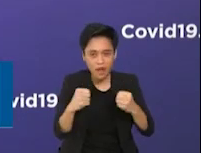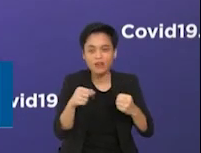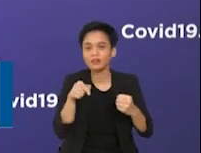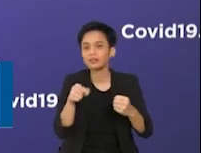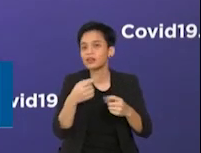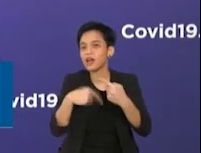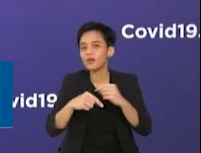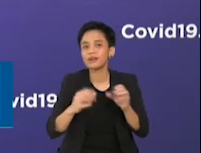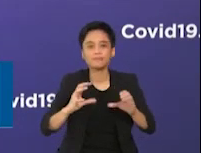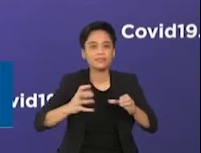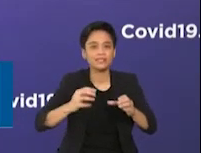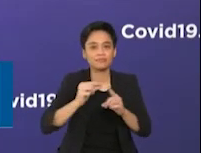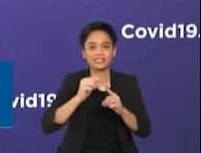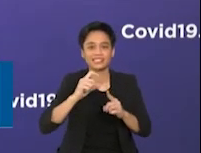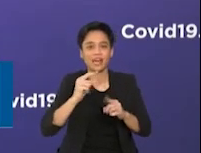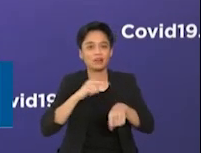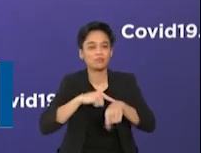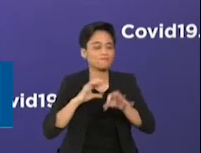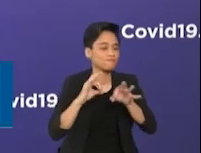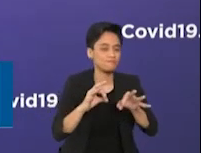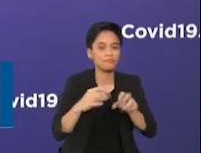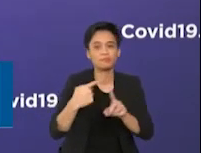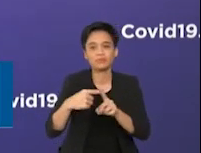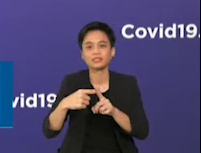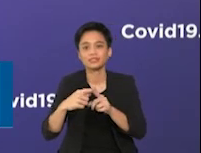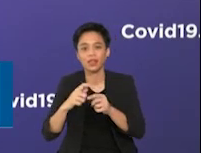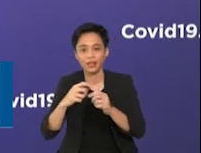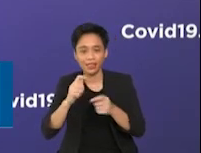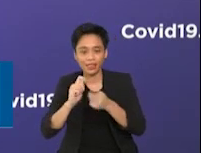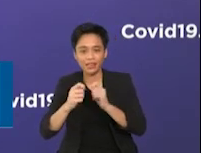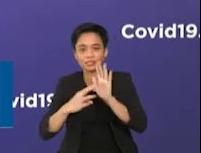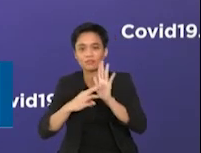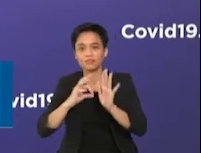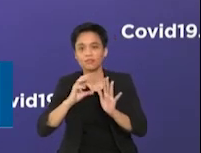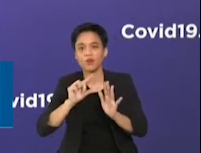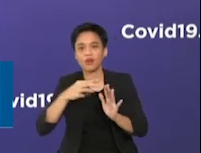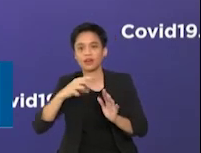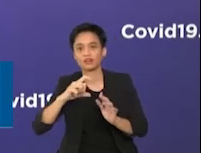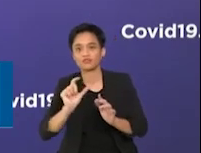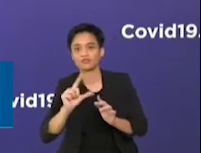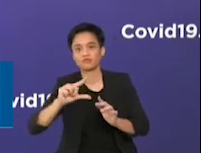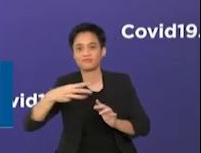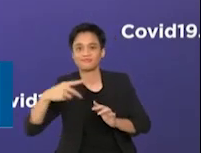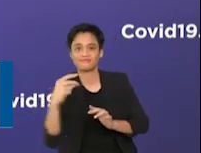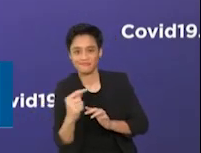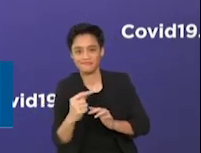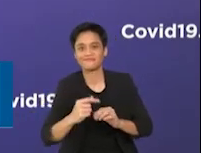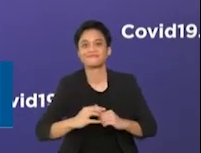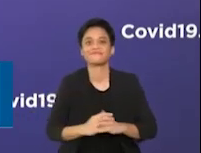Pyar yang real-time ditambah dengan tes cepat monokuler Hai sampai dengan hari ini kita sudah melakukan pemeriksaan